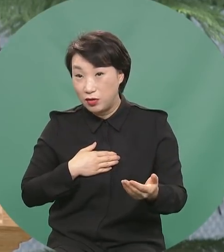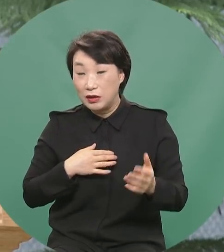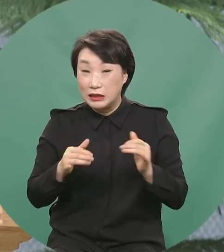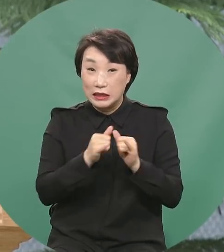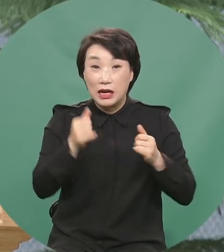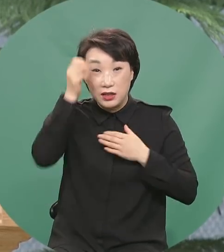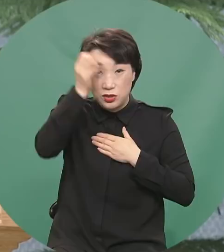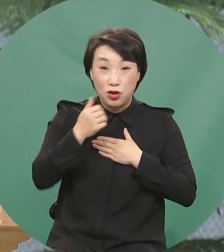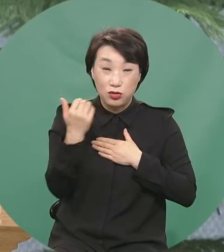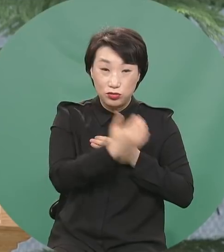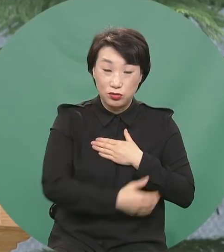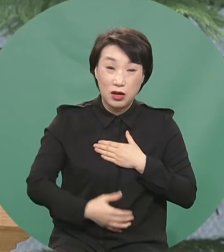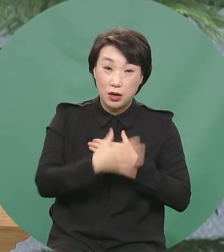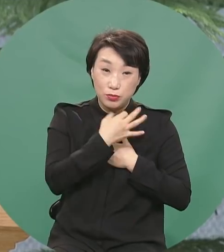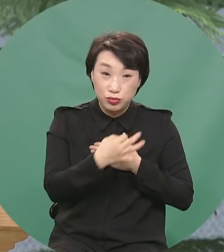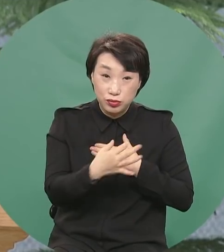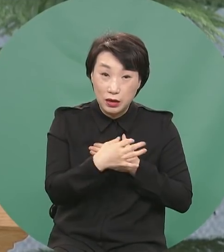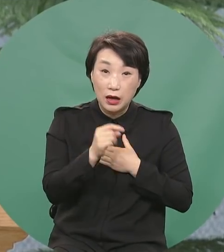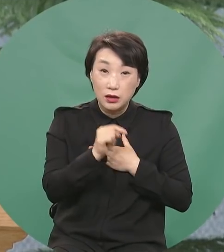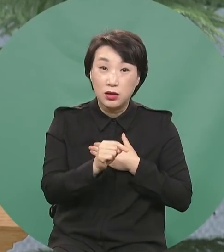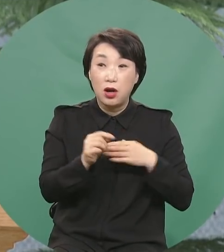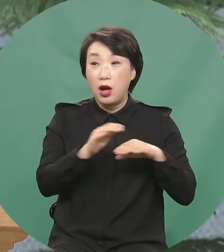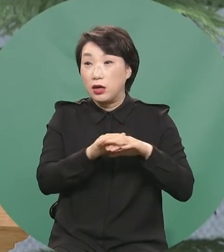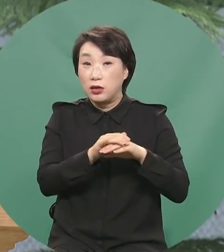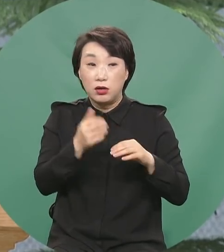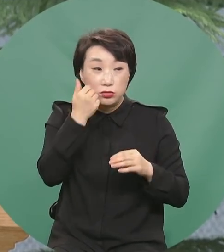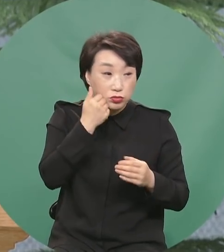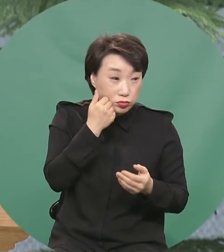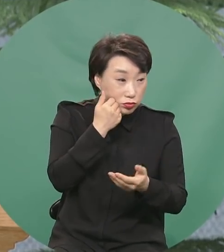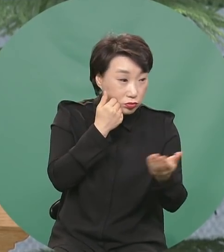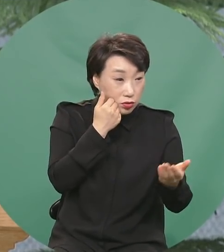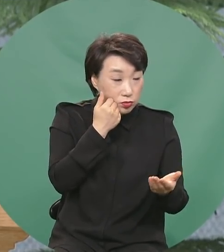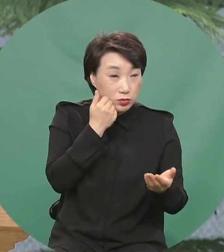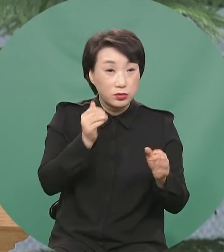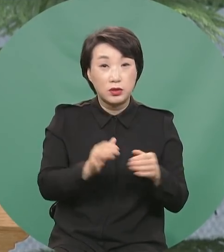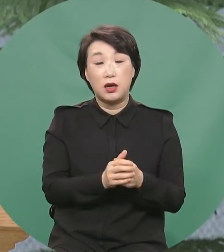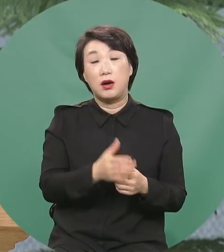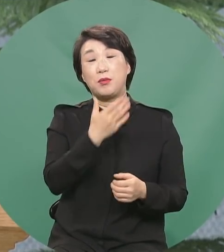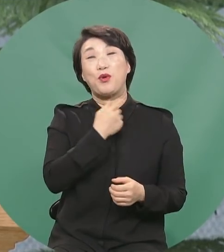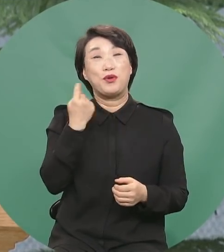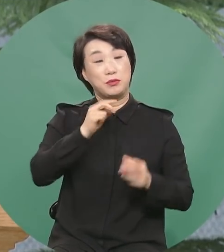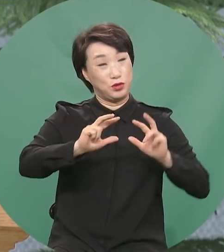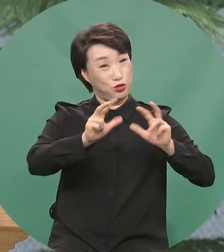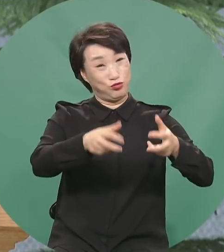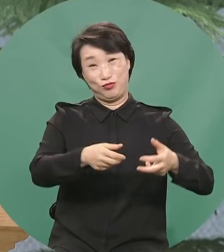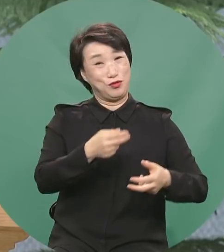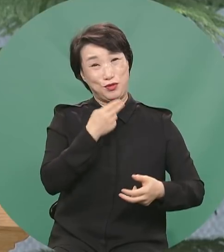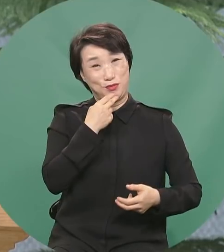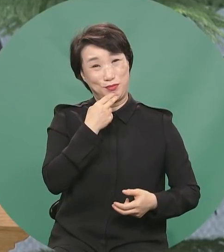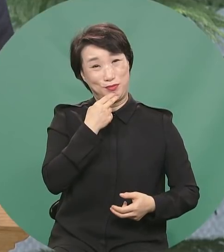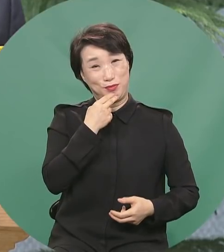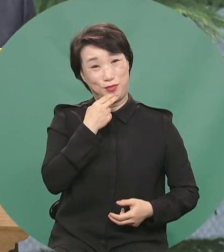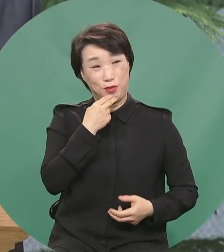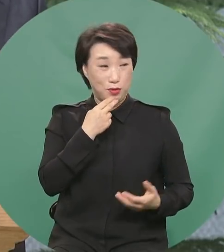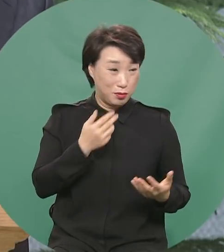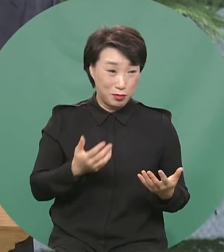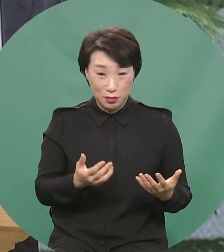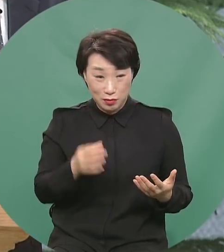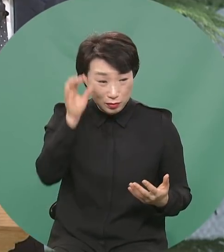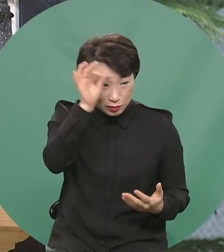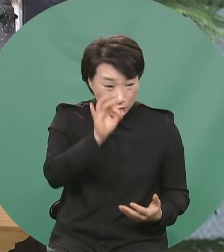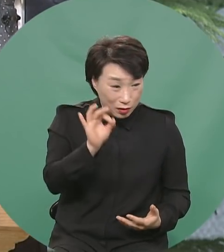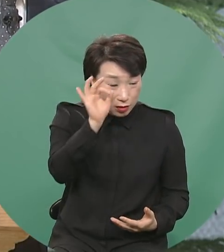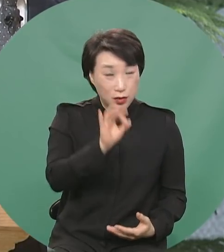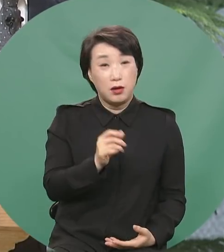인간의 영육 간의 불행을 해결할 복음은 이 지구상에서 어디서도 찾아볼